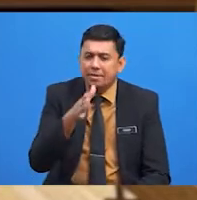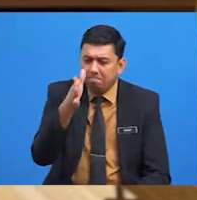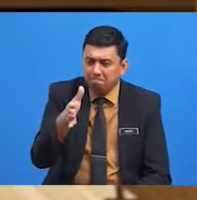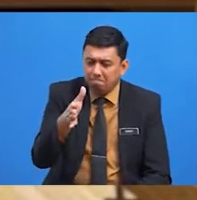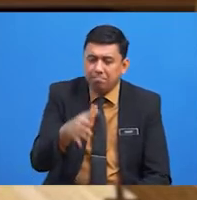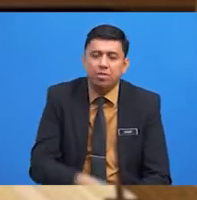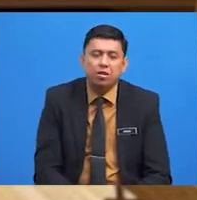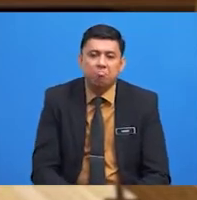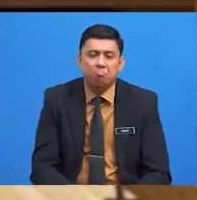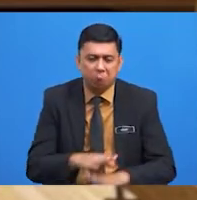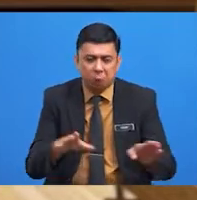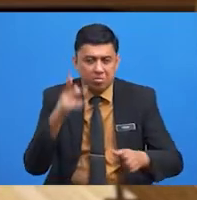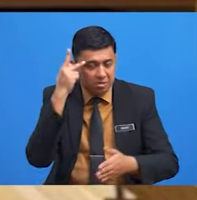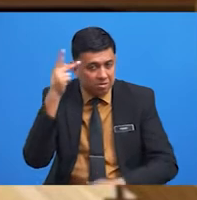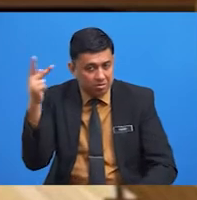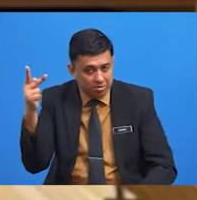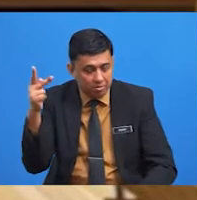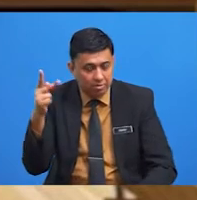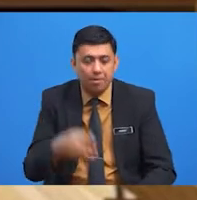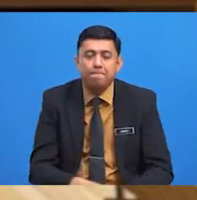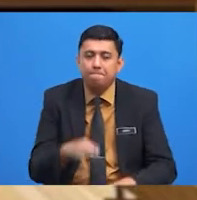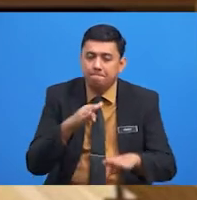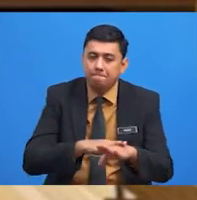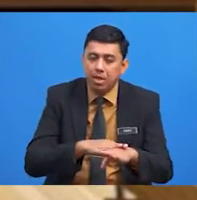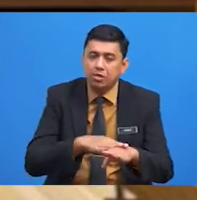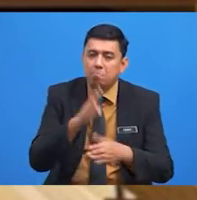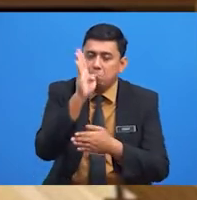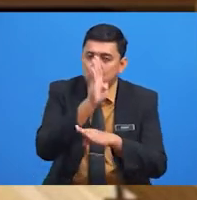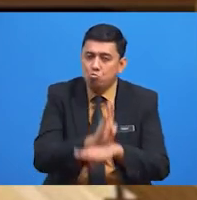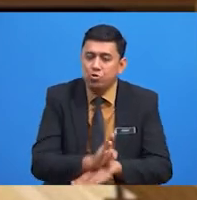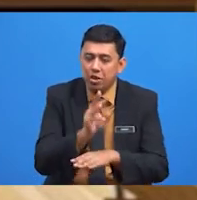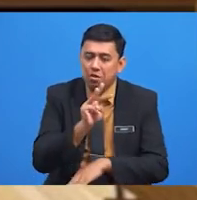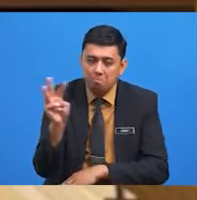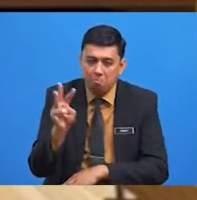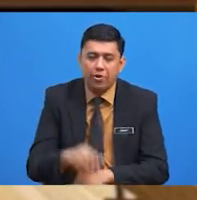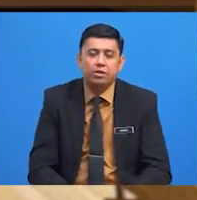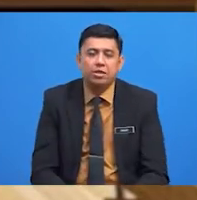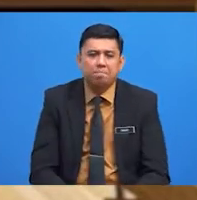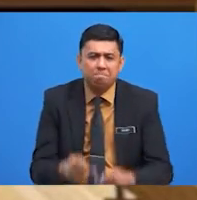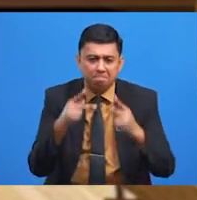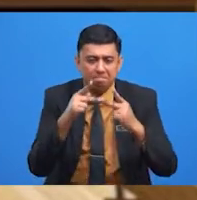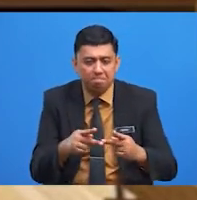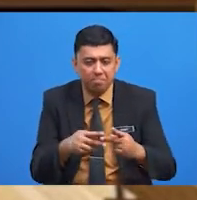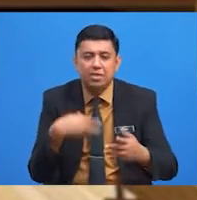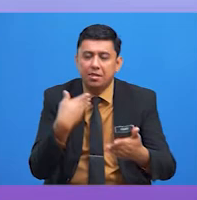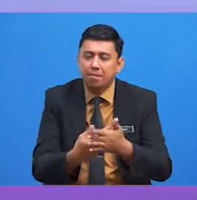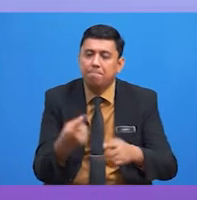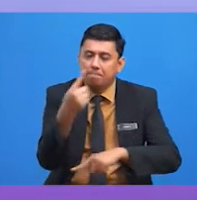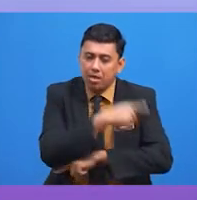telah mengangkat martabat bahasa Melayu kekal hingga ke hari ini.